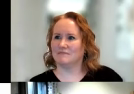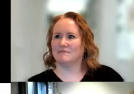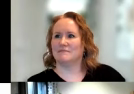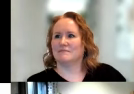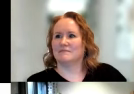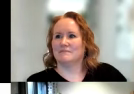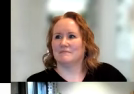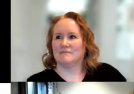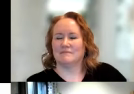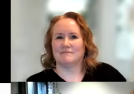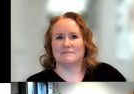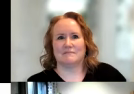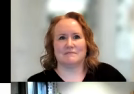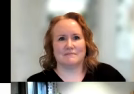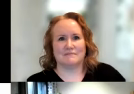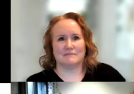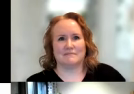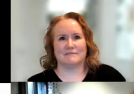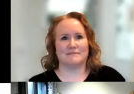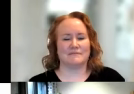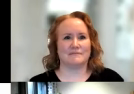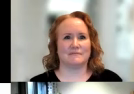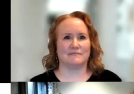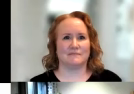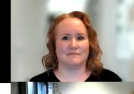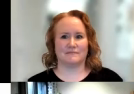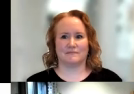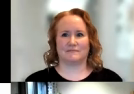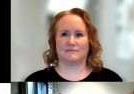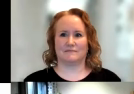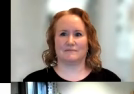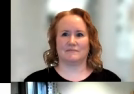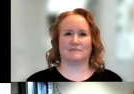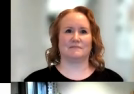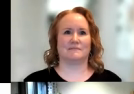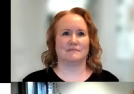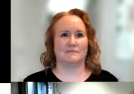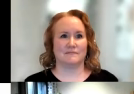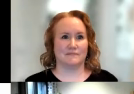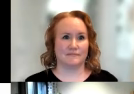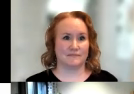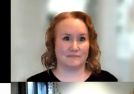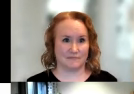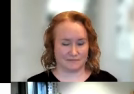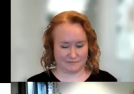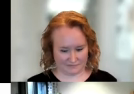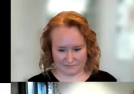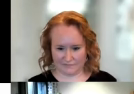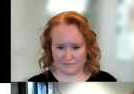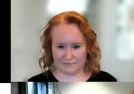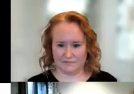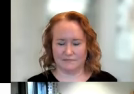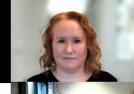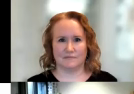utformet. Her skal brukeren få informasjon om brudd på kravene, hva utfordringer det fører til, og forklaring